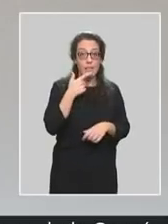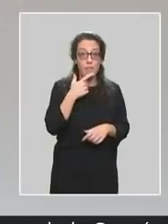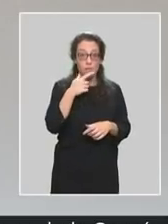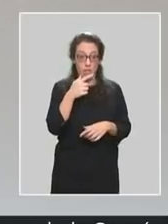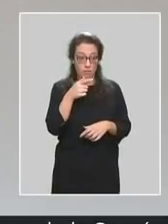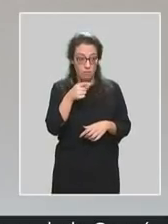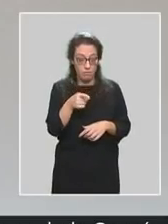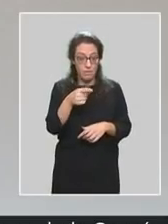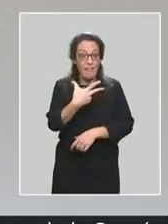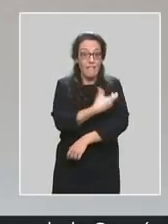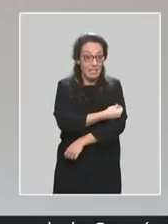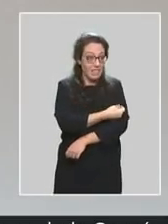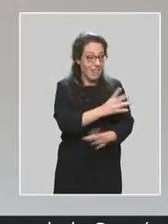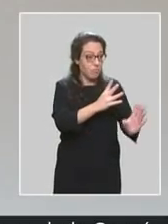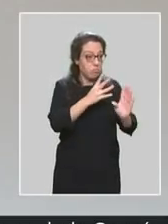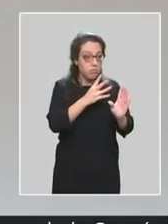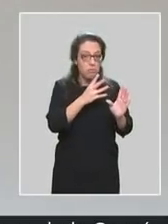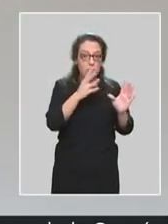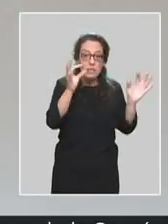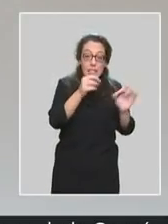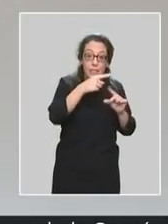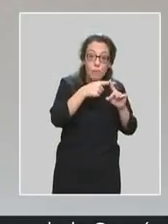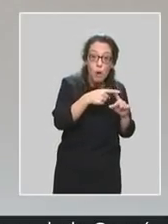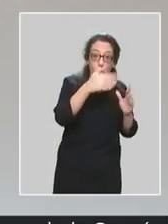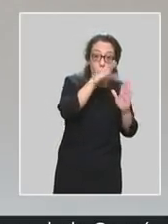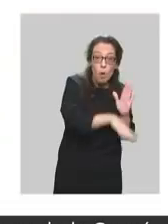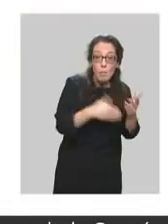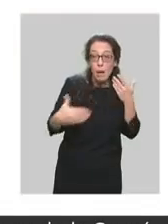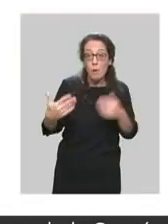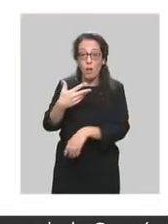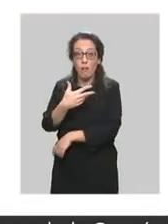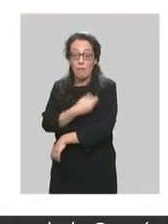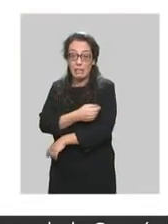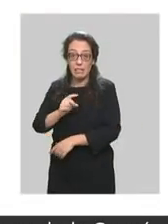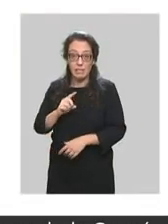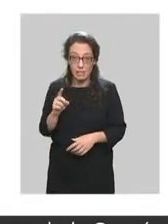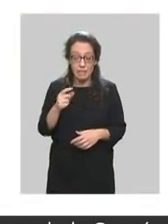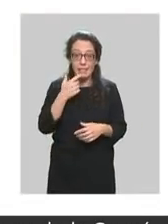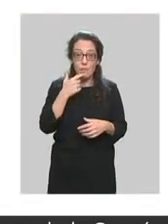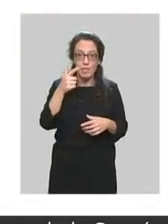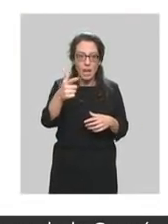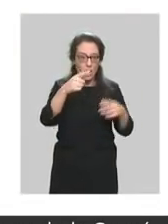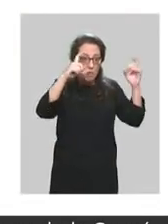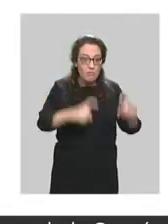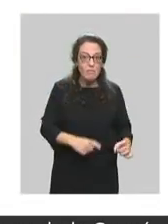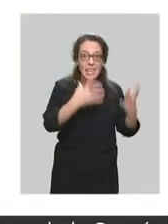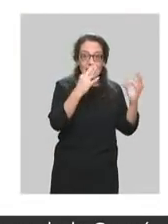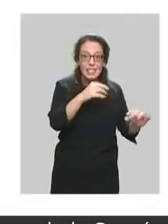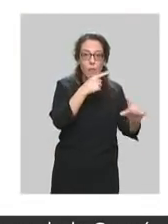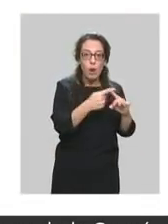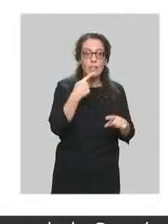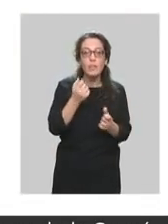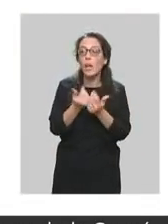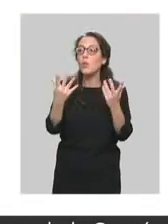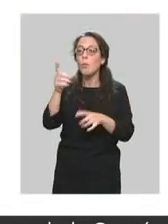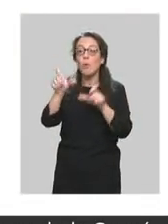est 10 fois moins fréquente que celle des non vaccinés. Une réduction par 10. Imaginez donc le nombre de malades en réanimation